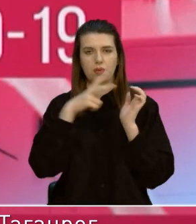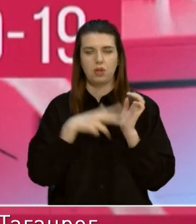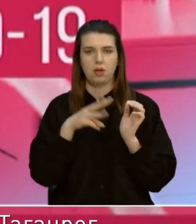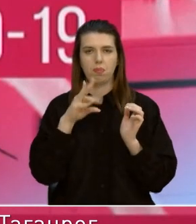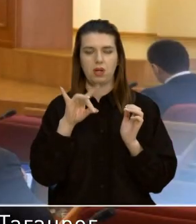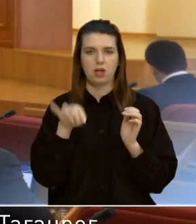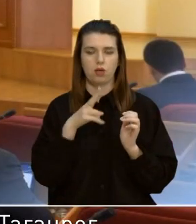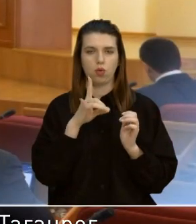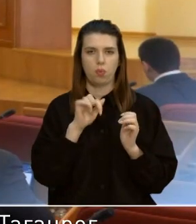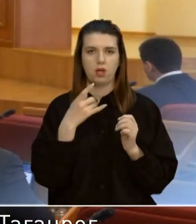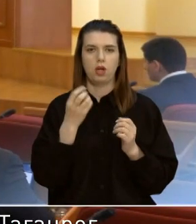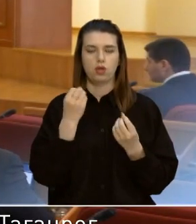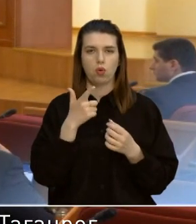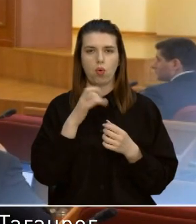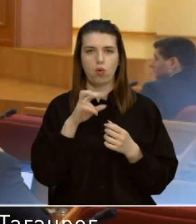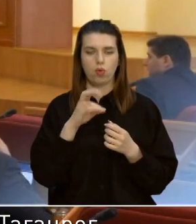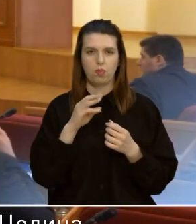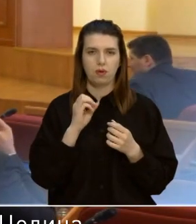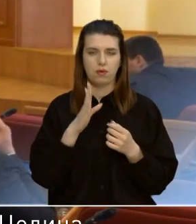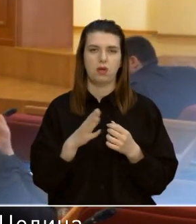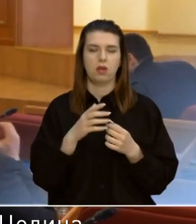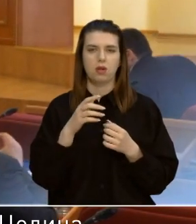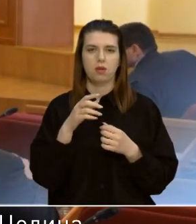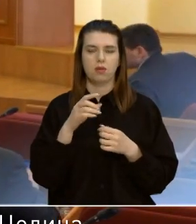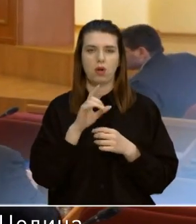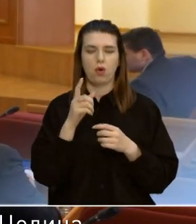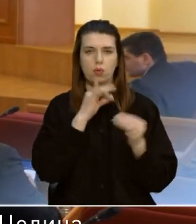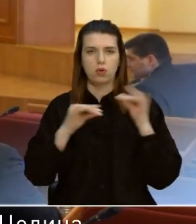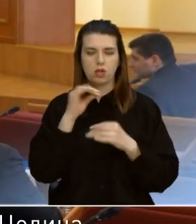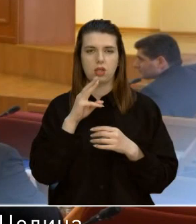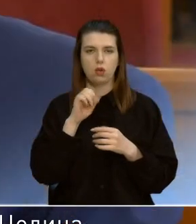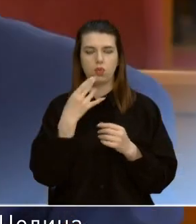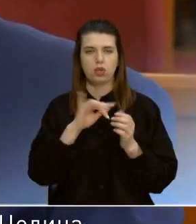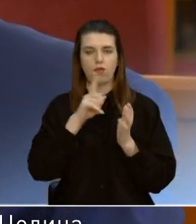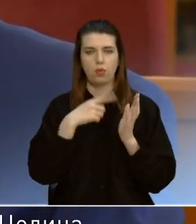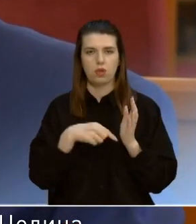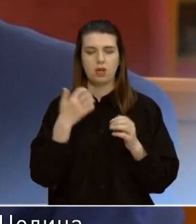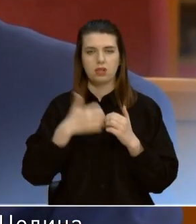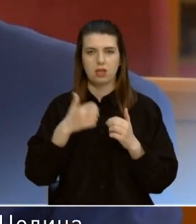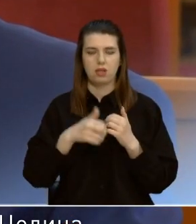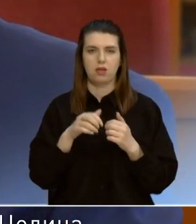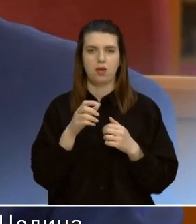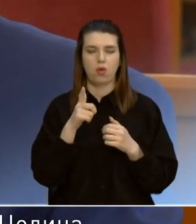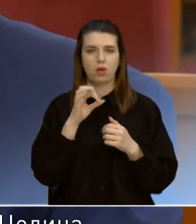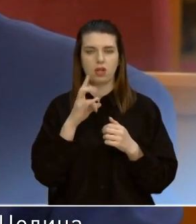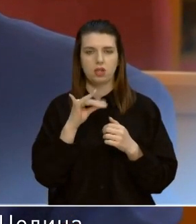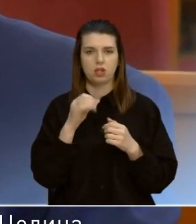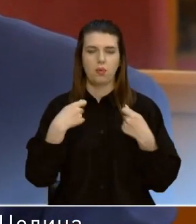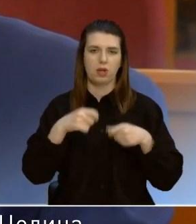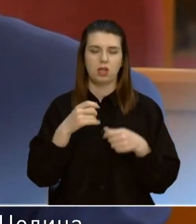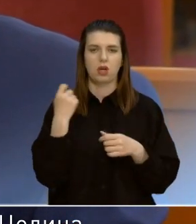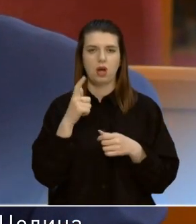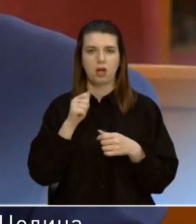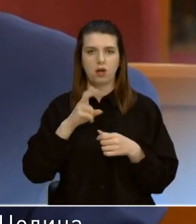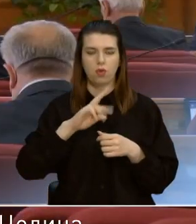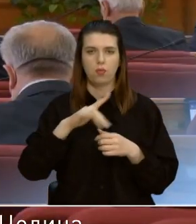118 миллиардов рублей. Еще Василий Голубев и депутаты Донского парламента обсудили текущие вопросы. Среди них законопроекты по ограничению продажи